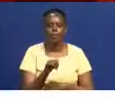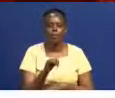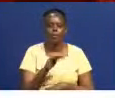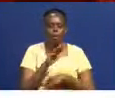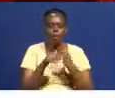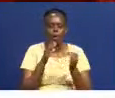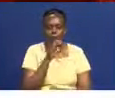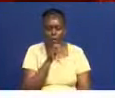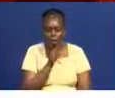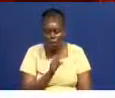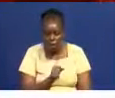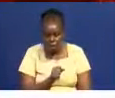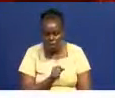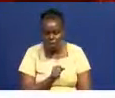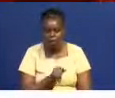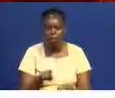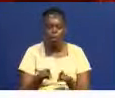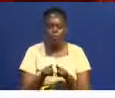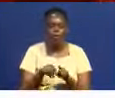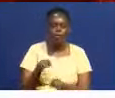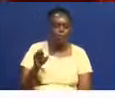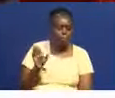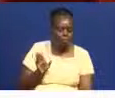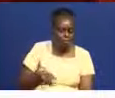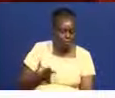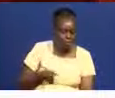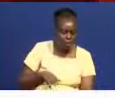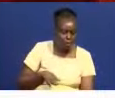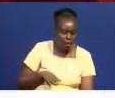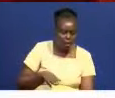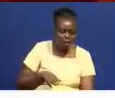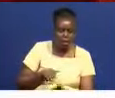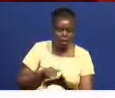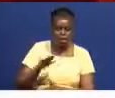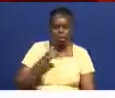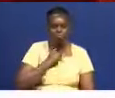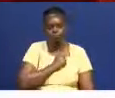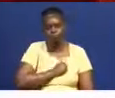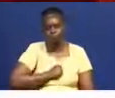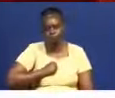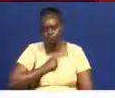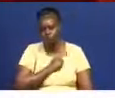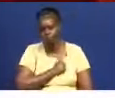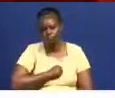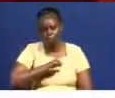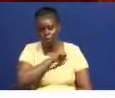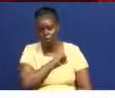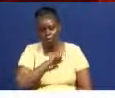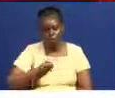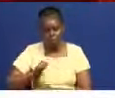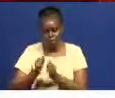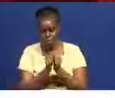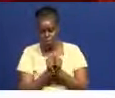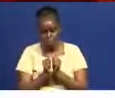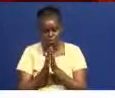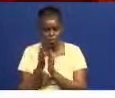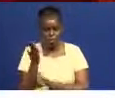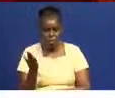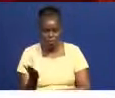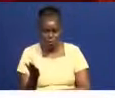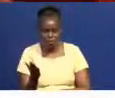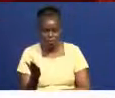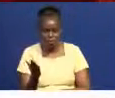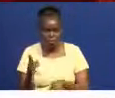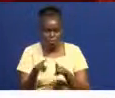wote, wakina mama, poleni sana. Sisi kama bunge la Senate tuko pamoja na nyinyi